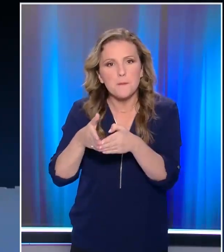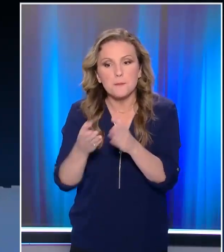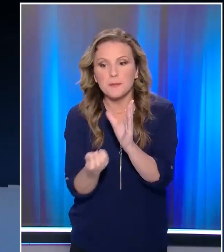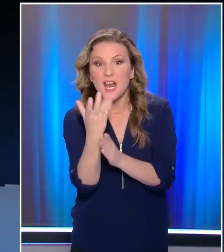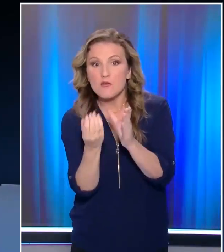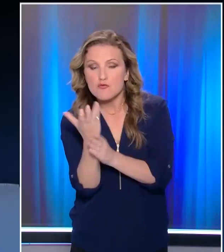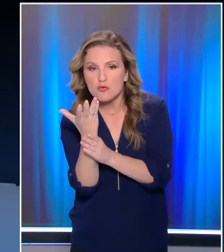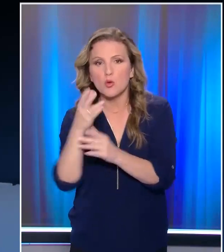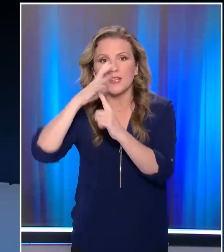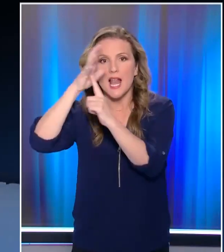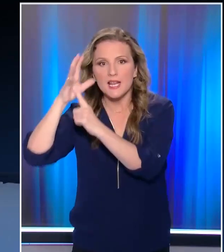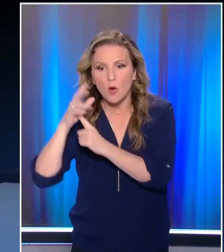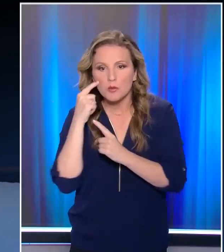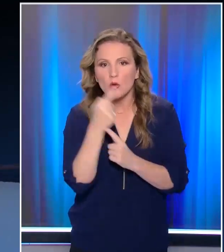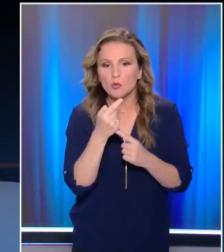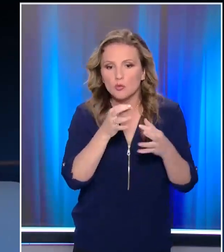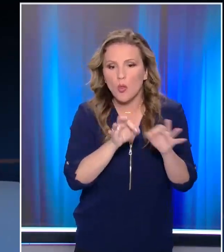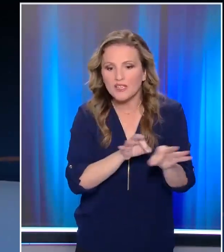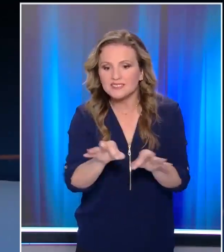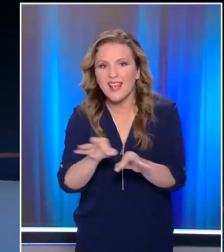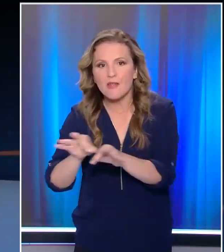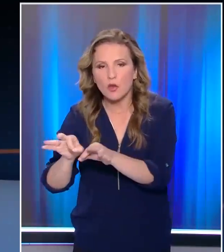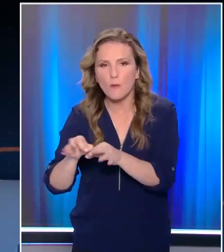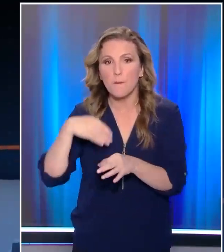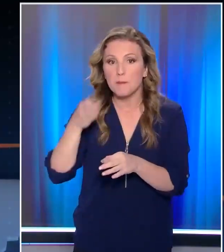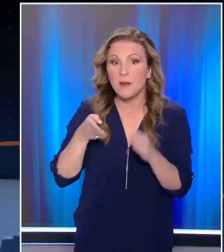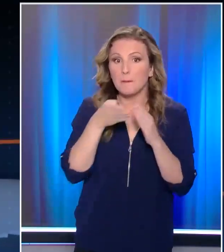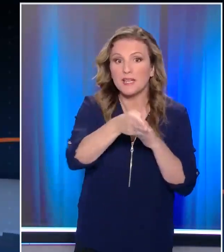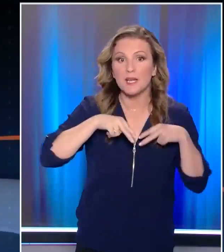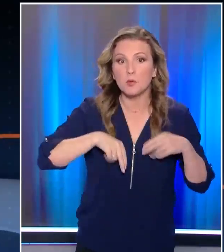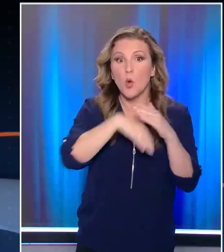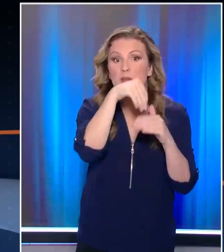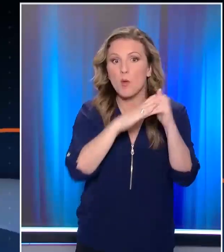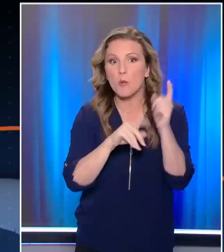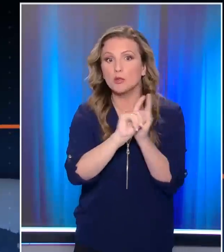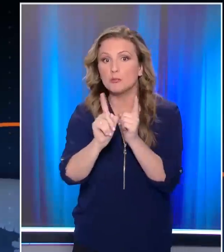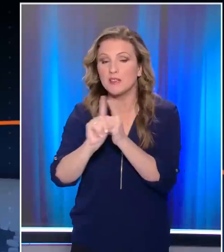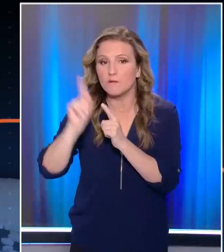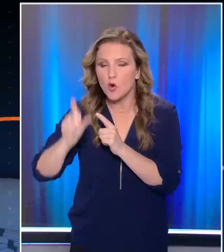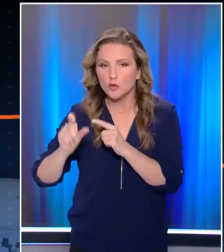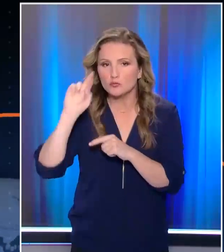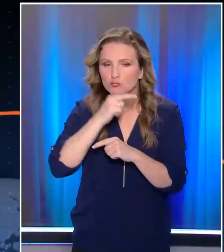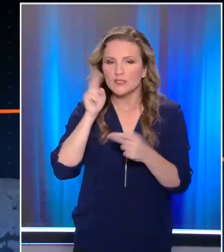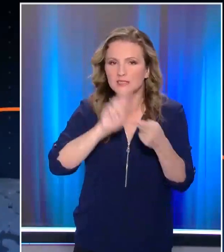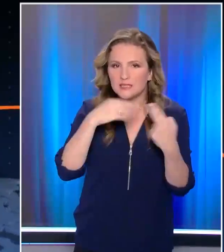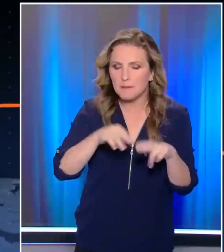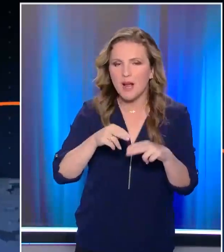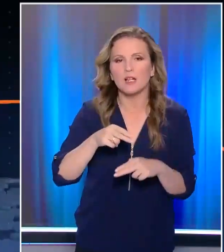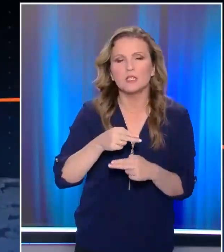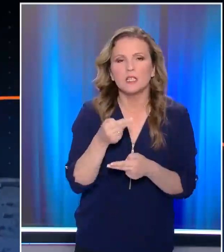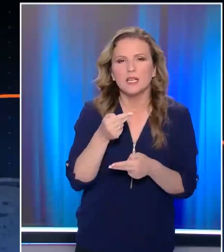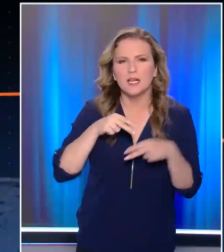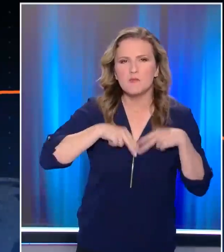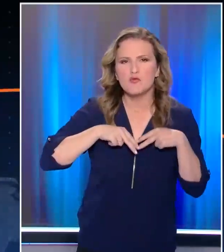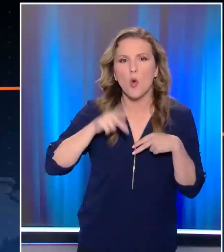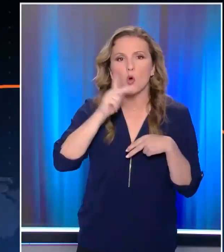φρεγατών και των νέων ελικοπτέρων. Επόμενη στάση του στο Υπουργείο Υποδομών και Μεταφορών, όπου συναντήθηκε με τον Υπουργό Κώστα Καραμανλή.